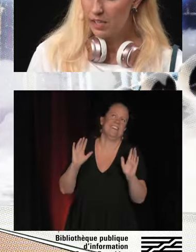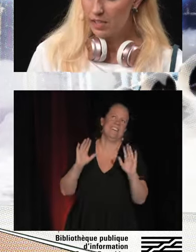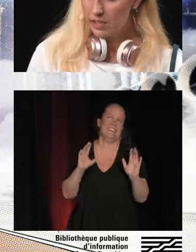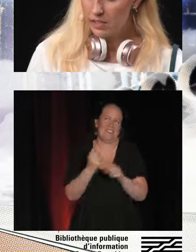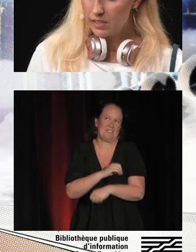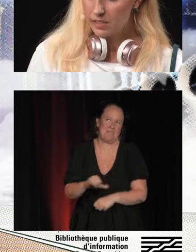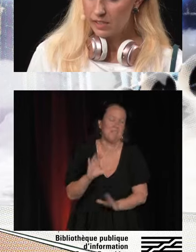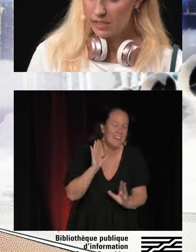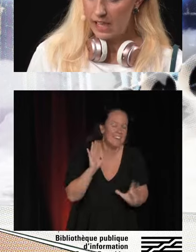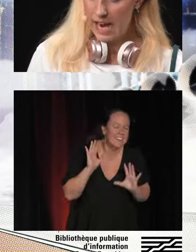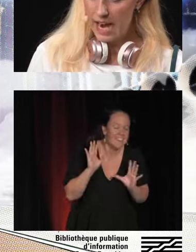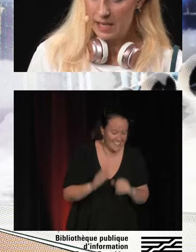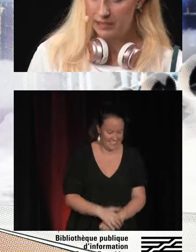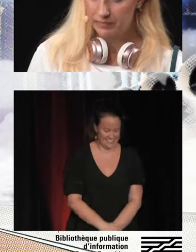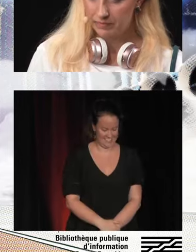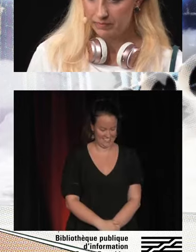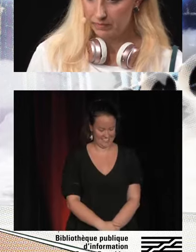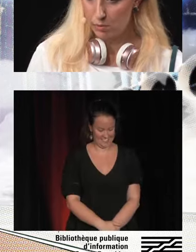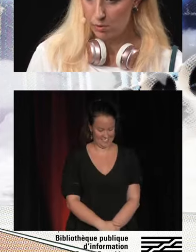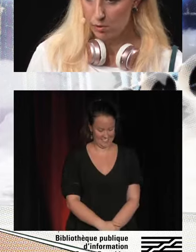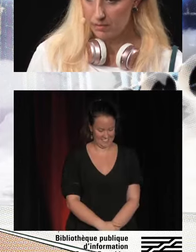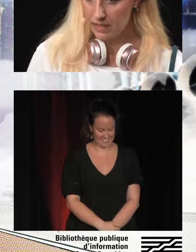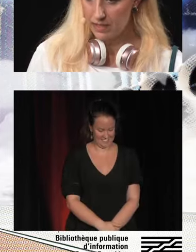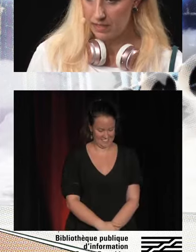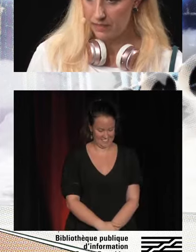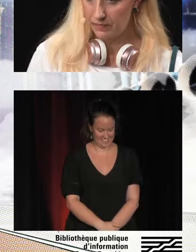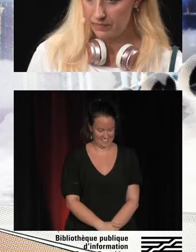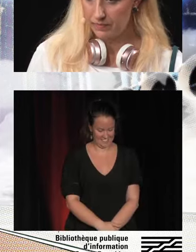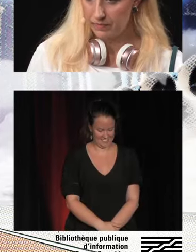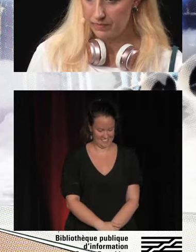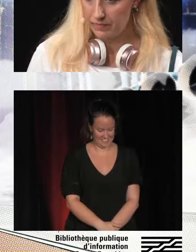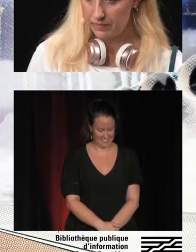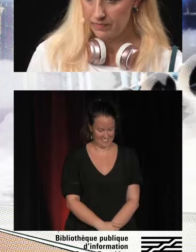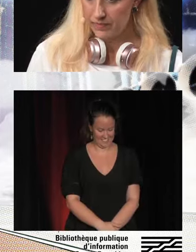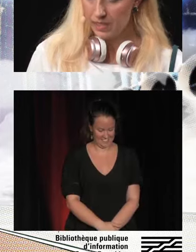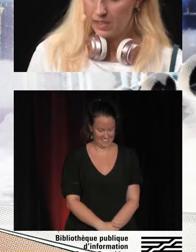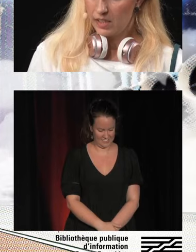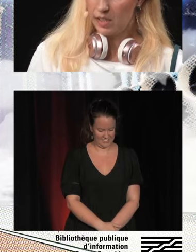vie. Ah ! Bouge, merci.